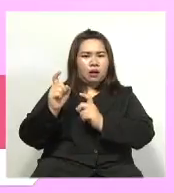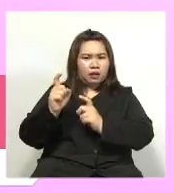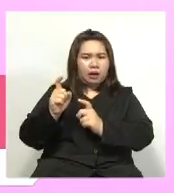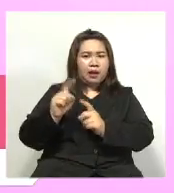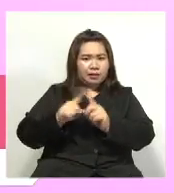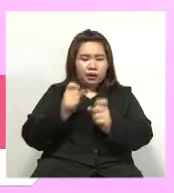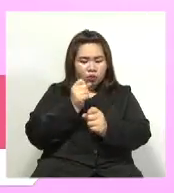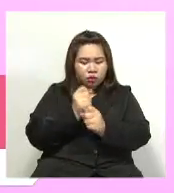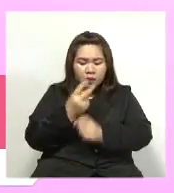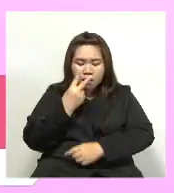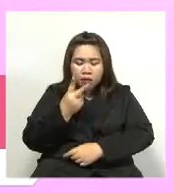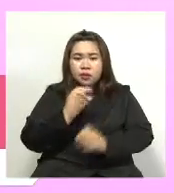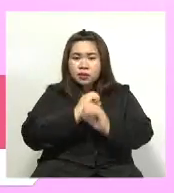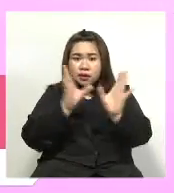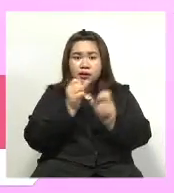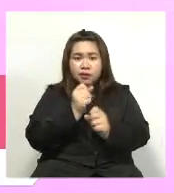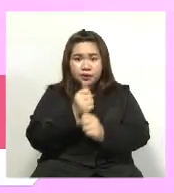รมอย่างมีประสิทธิภาพ